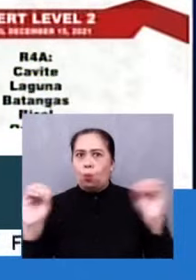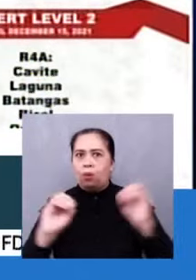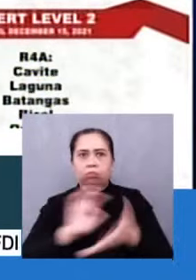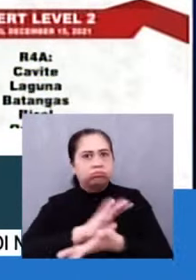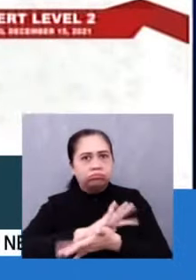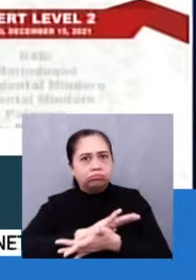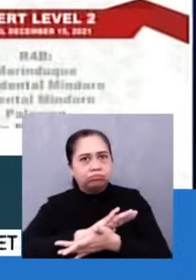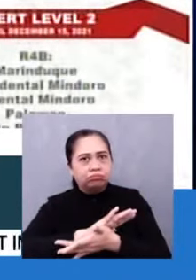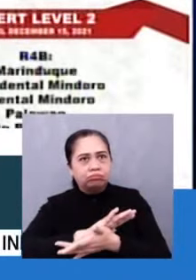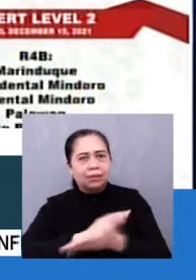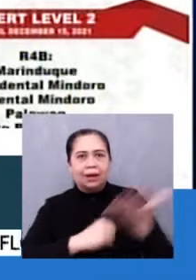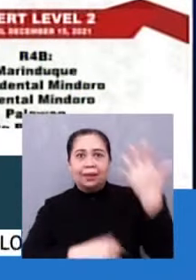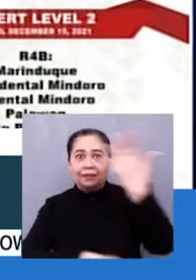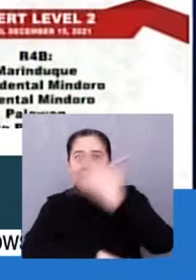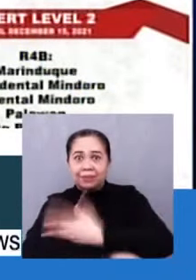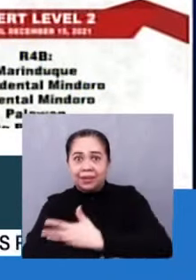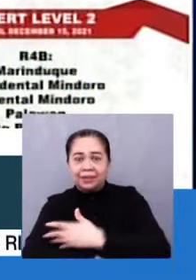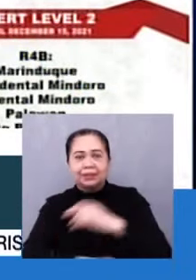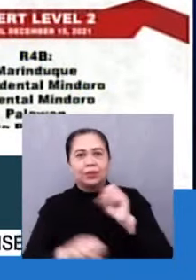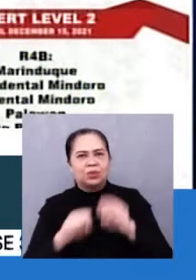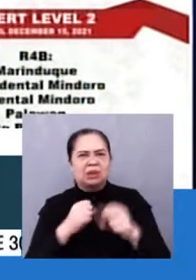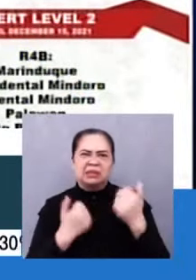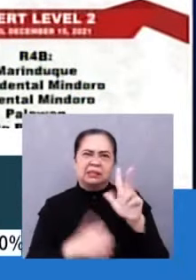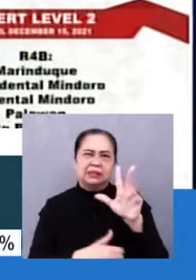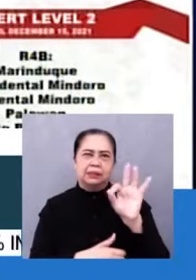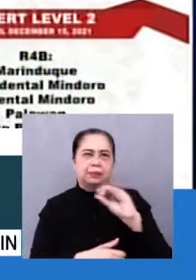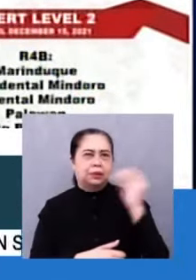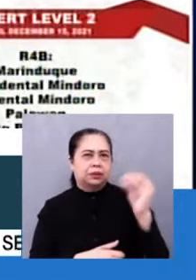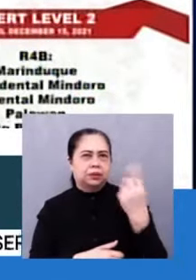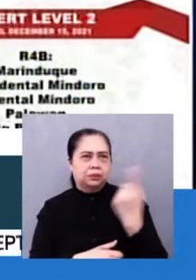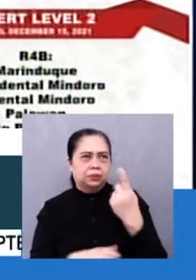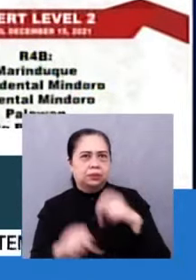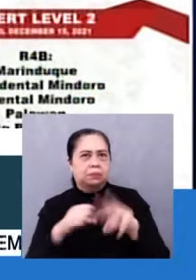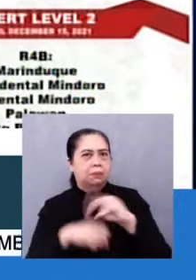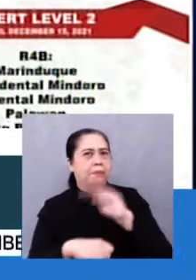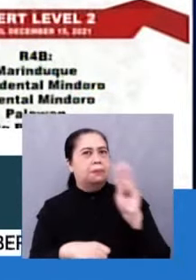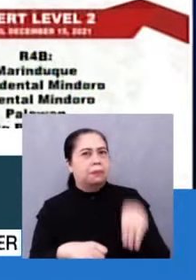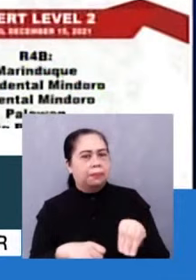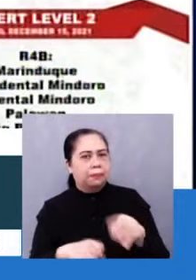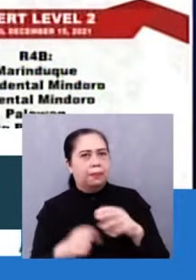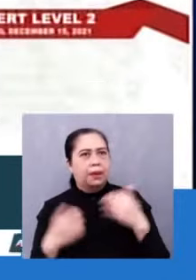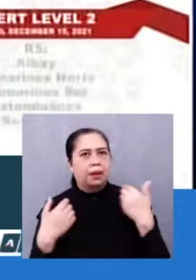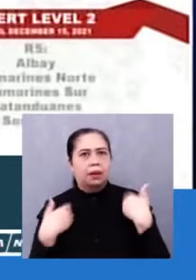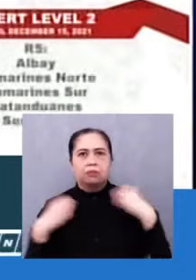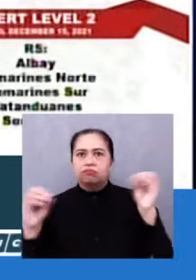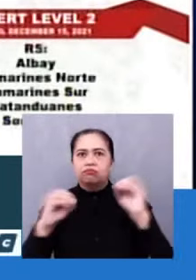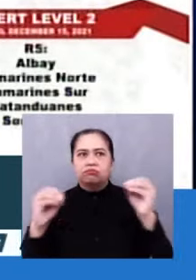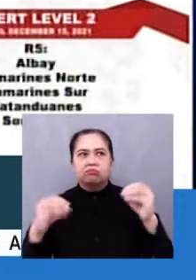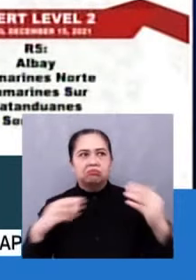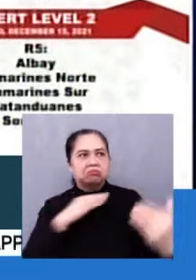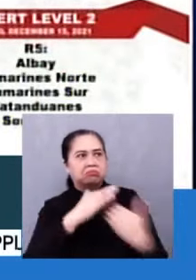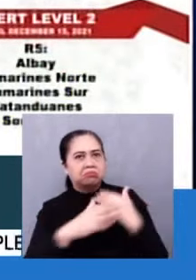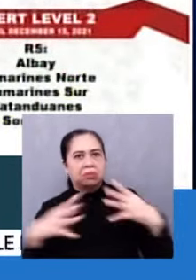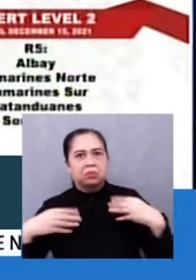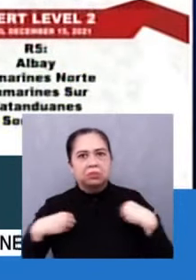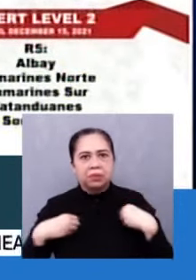last 5 days. So mga 39% yan sa Metro Manila, eh wala na silang admission for COVID for the last 5 days. Ganun din